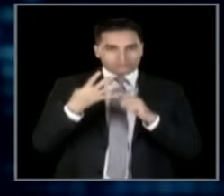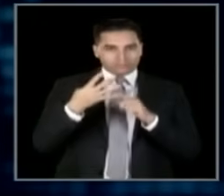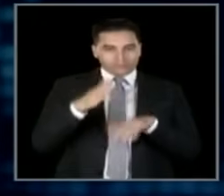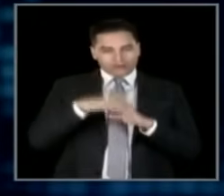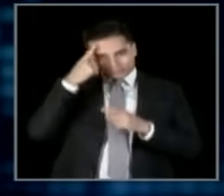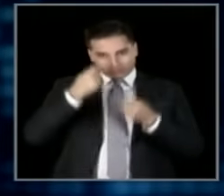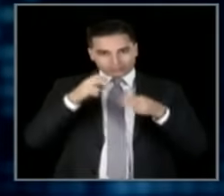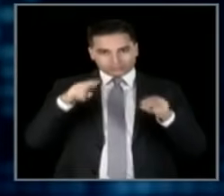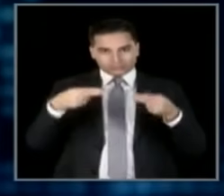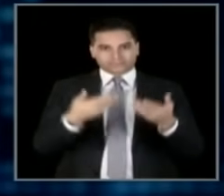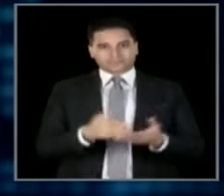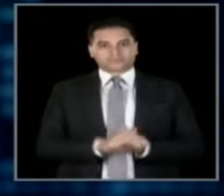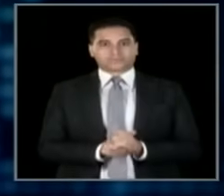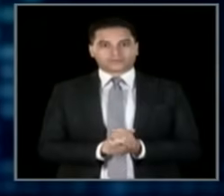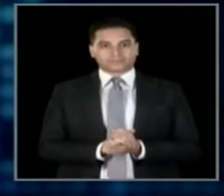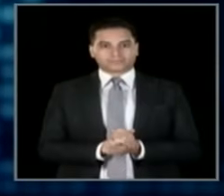الضغط.